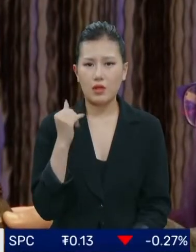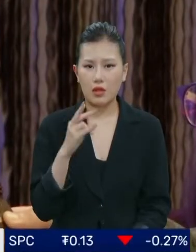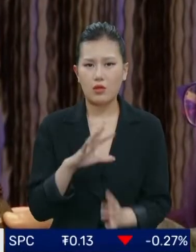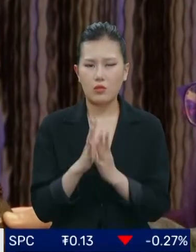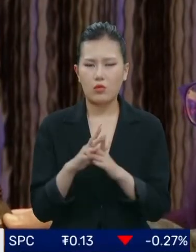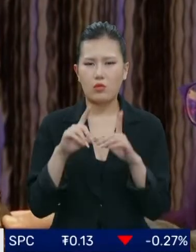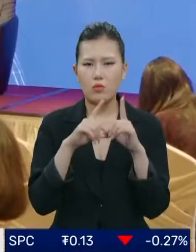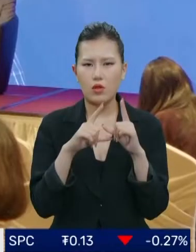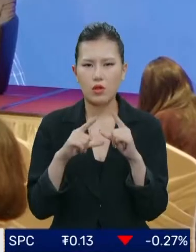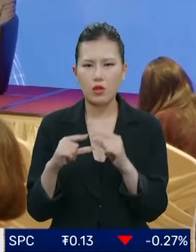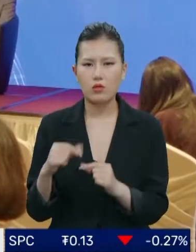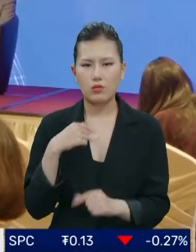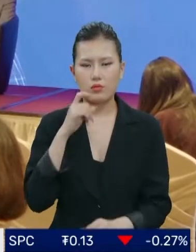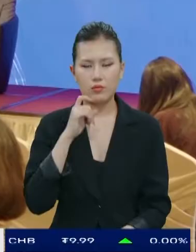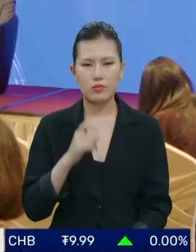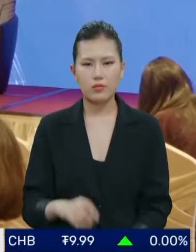багсгаж байгаа авч байгаа.